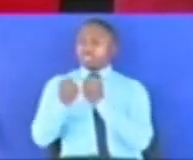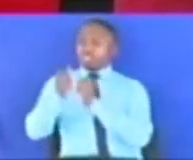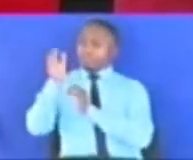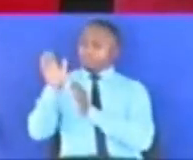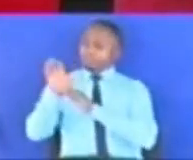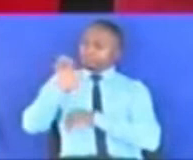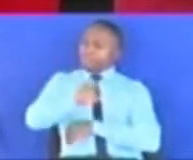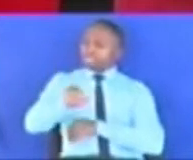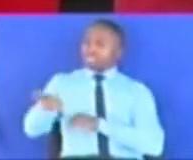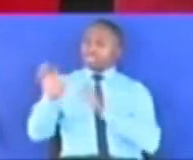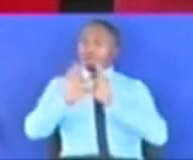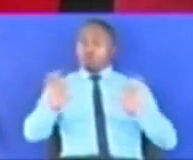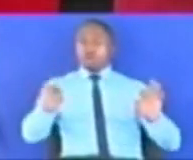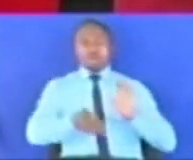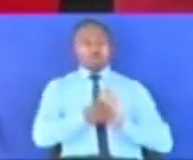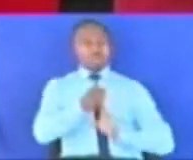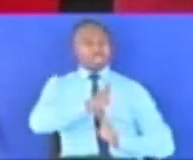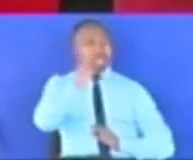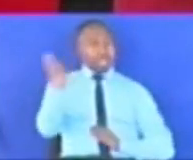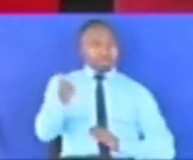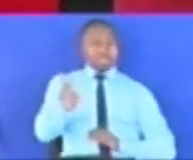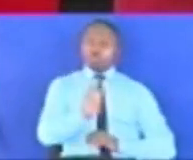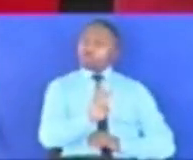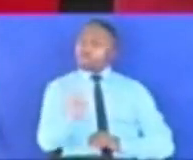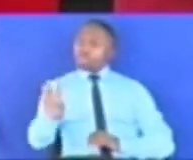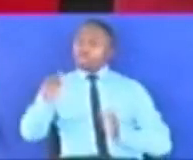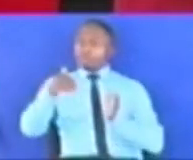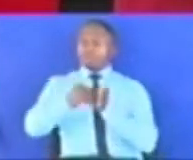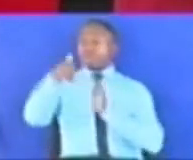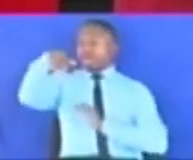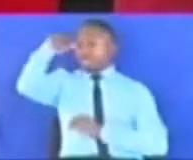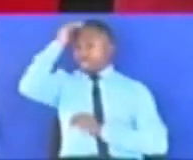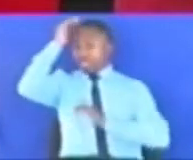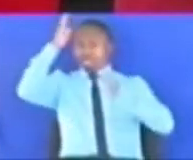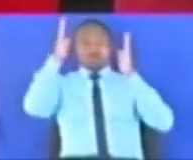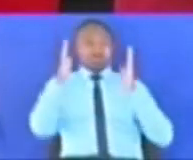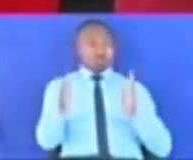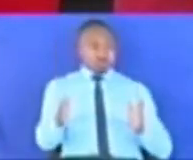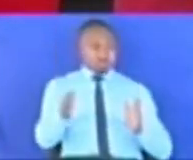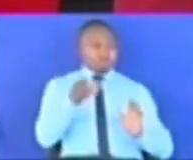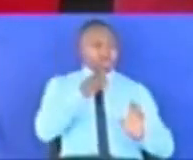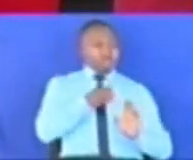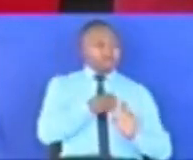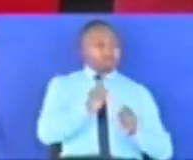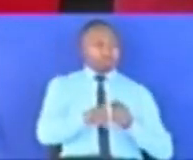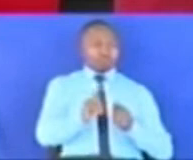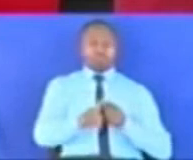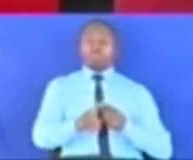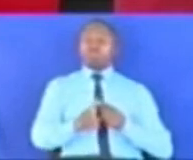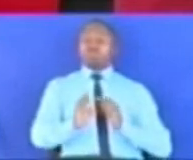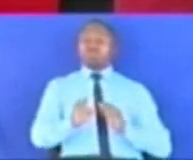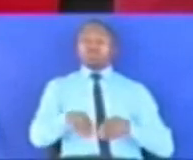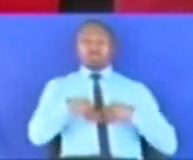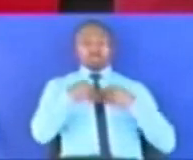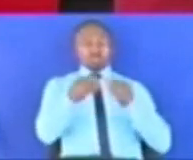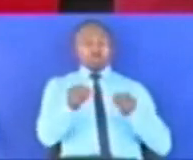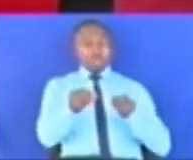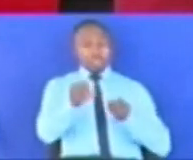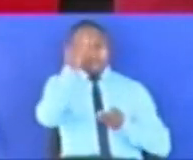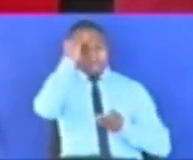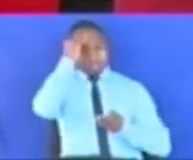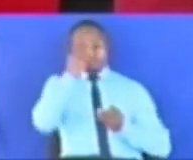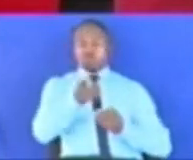bora kuanzia halmashauri ya wilaya hadi serikali kuu ili kusomesha, kuajiri